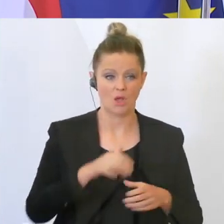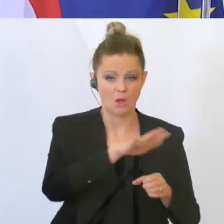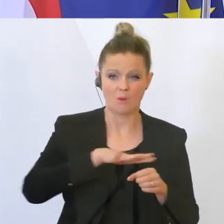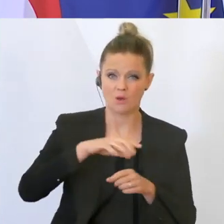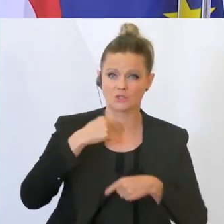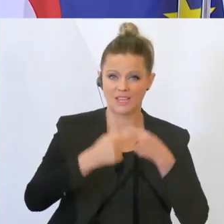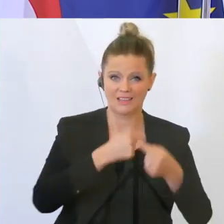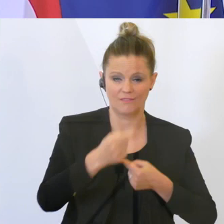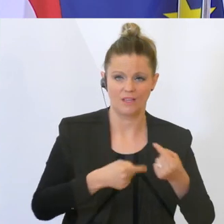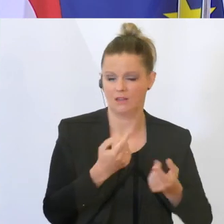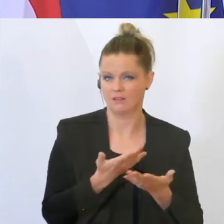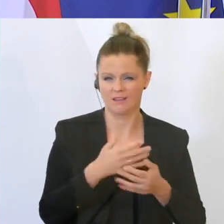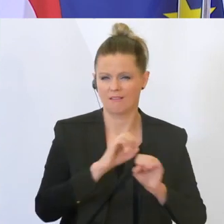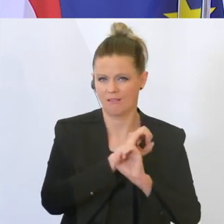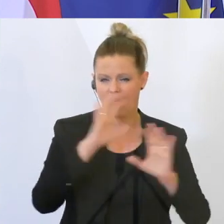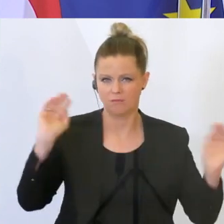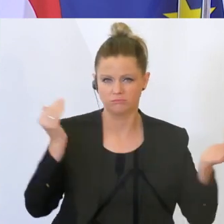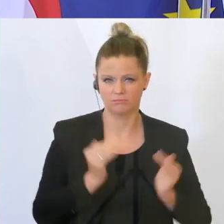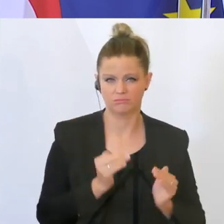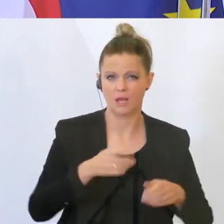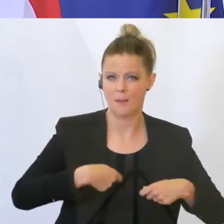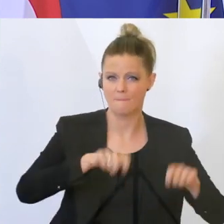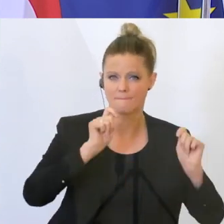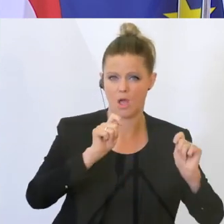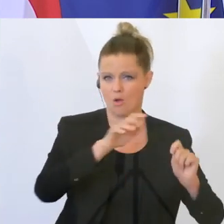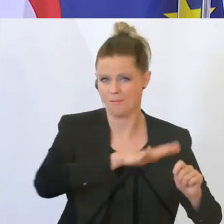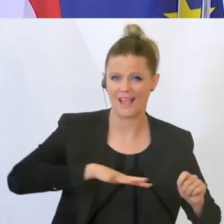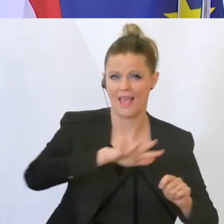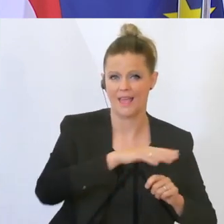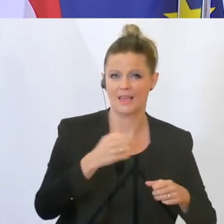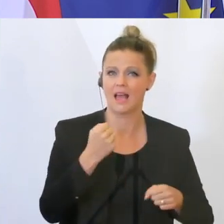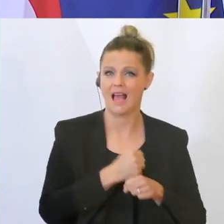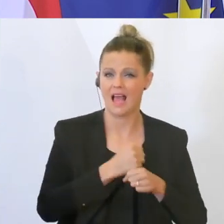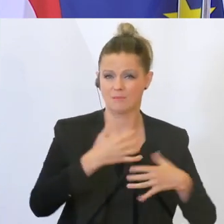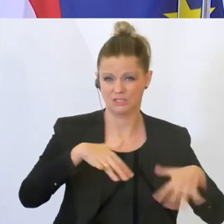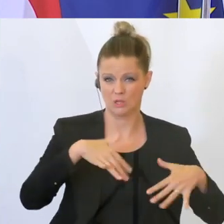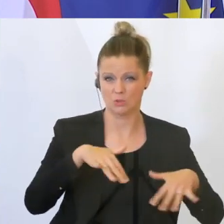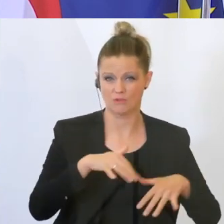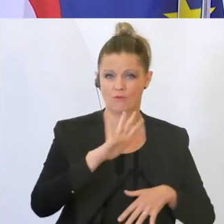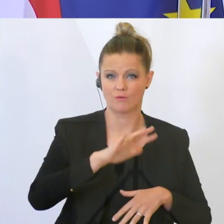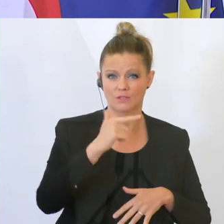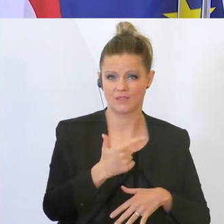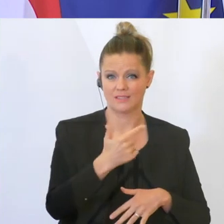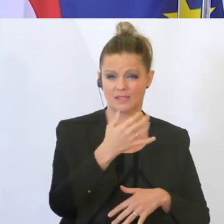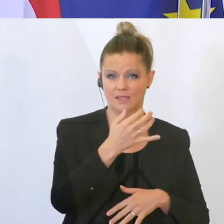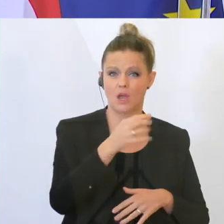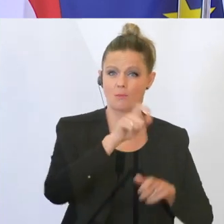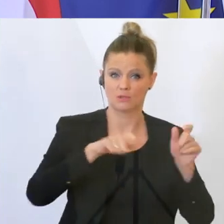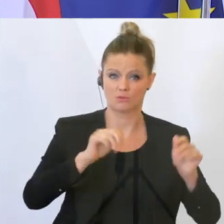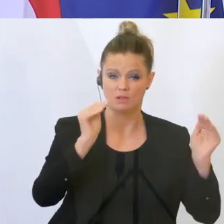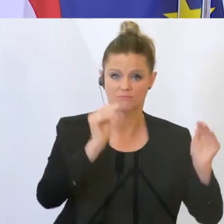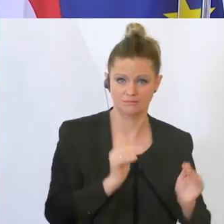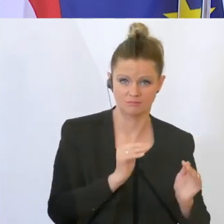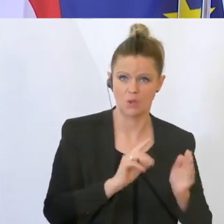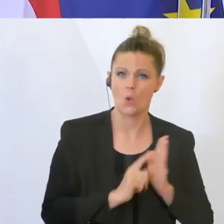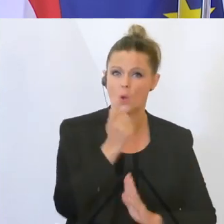Branchen. Einen deutlichen Rückgang sehen wir in der Baubranche, wo die Arbeitslosigkeit um rund 25 Personen gesunken ist.